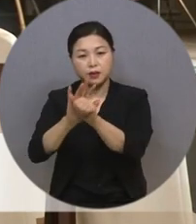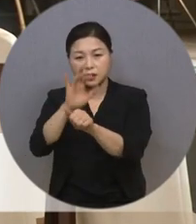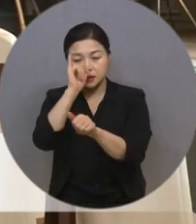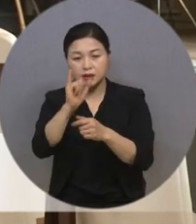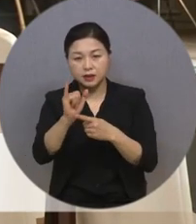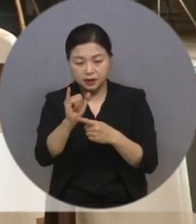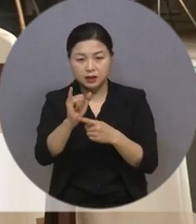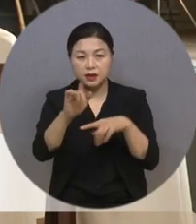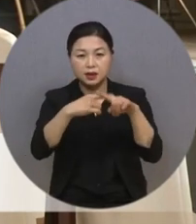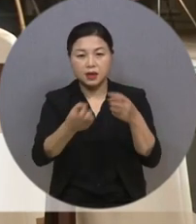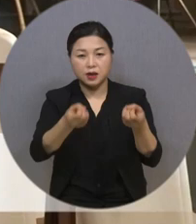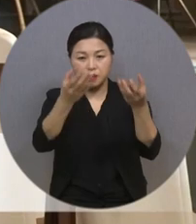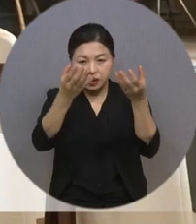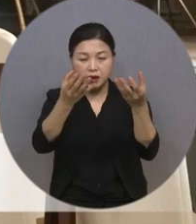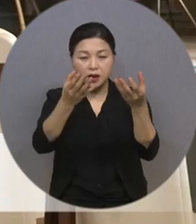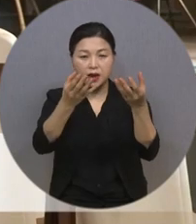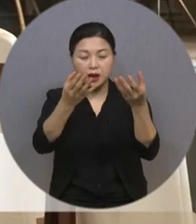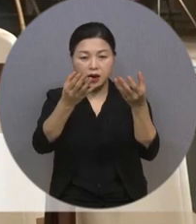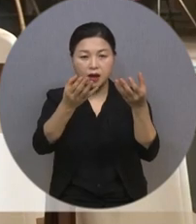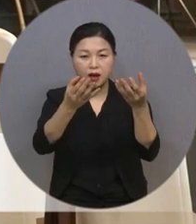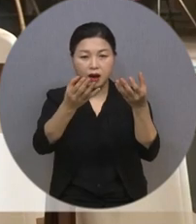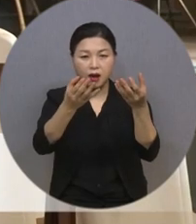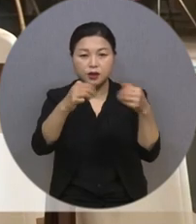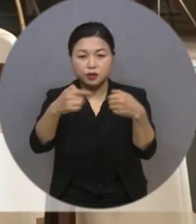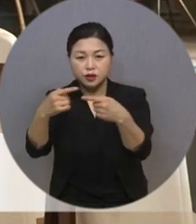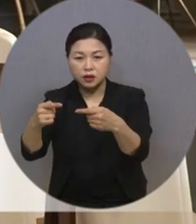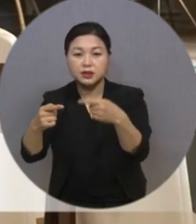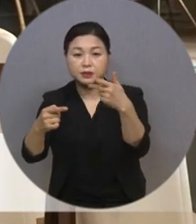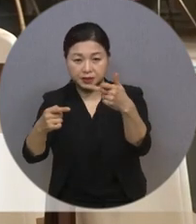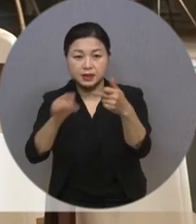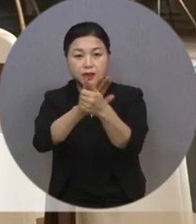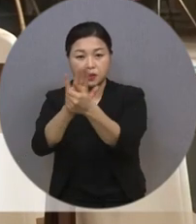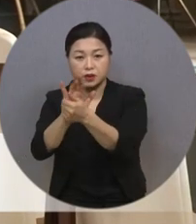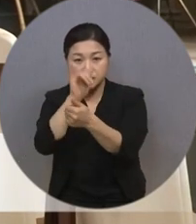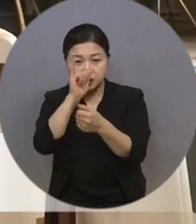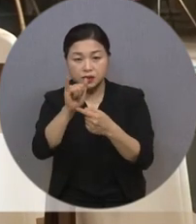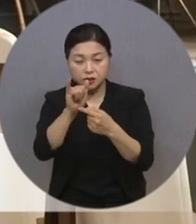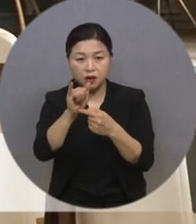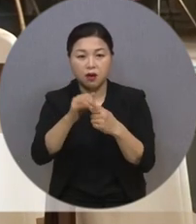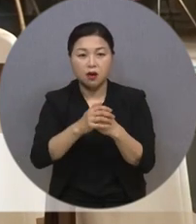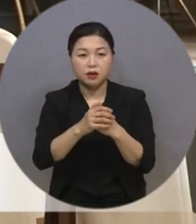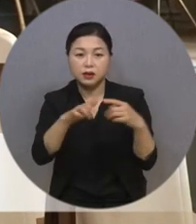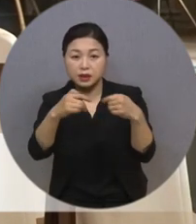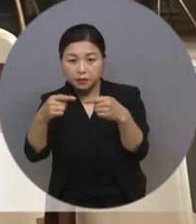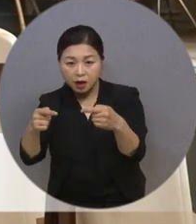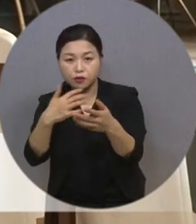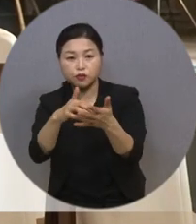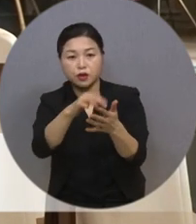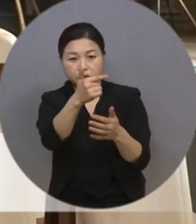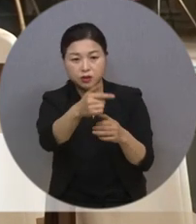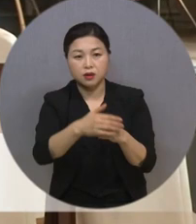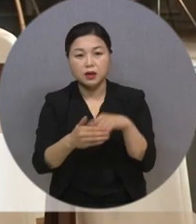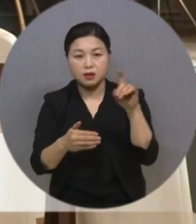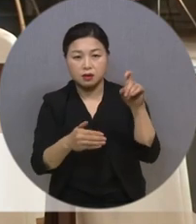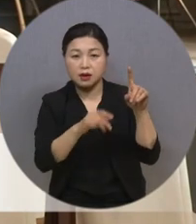대외출전 17개를 지원하는데 6개를 참가했고요 11개에서